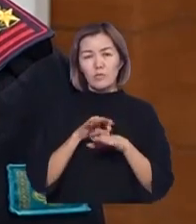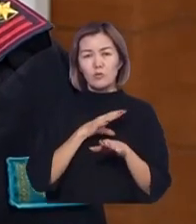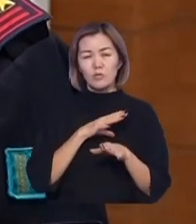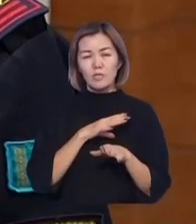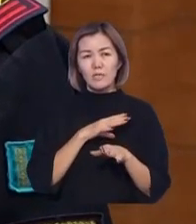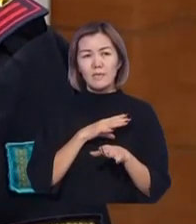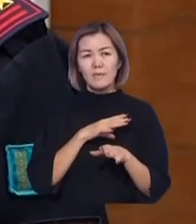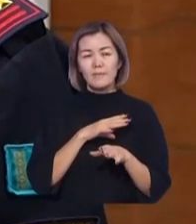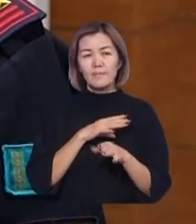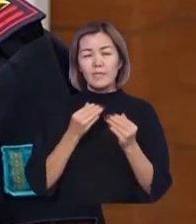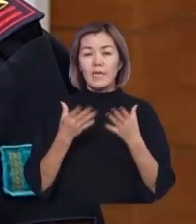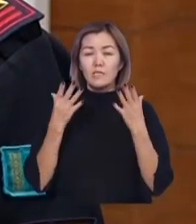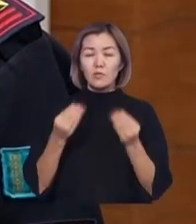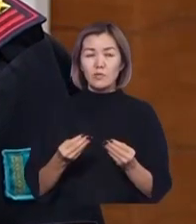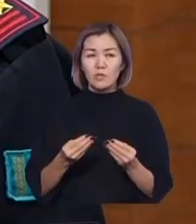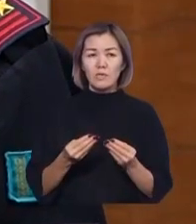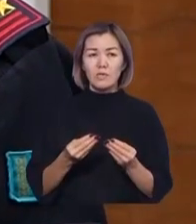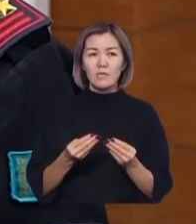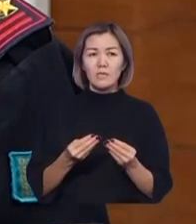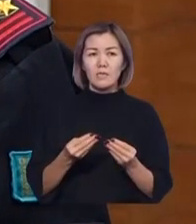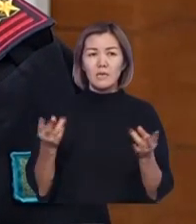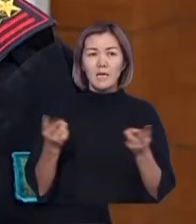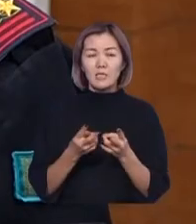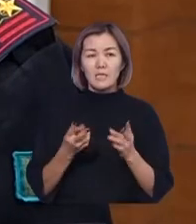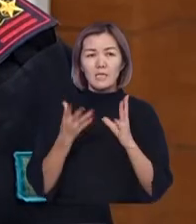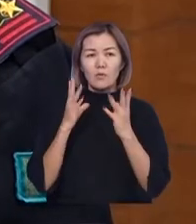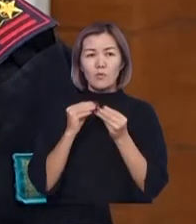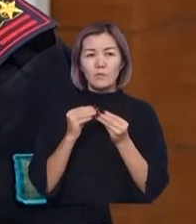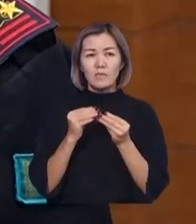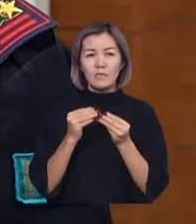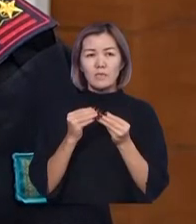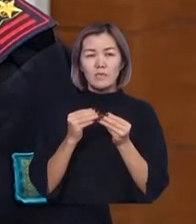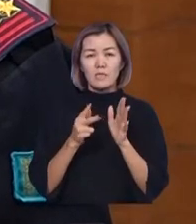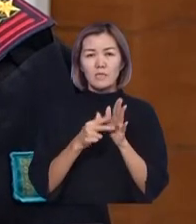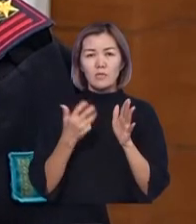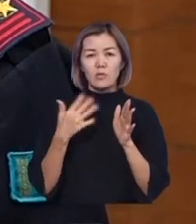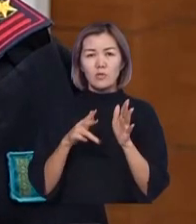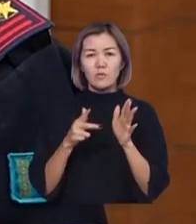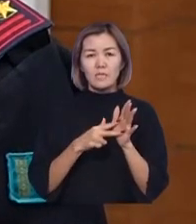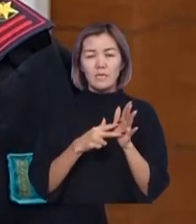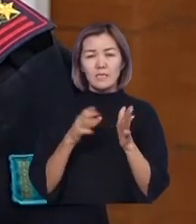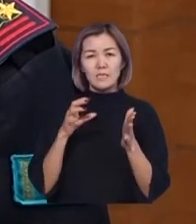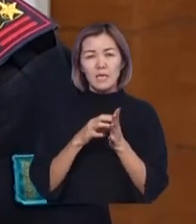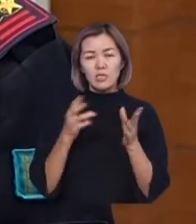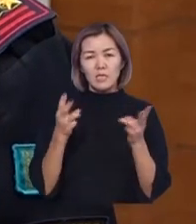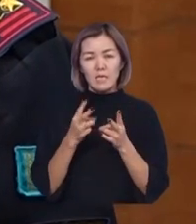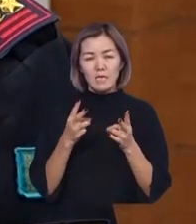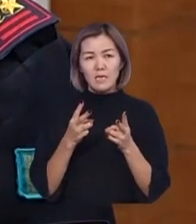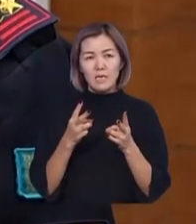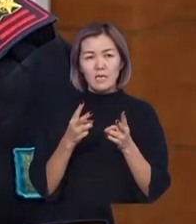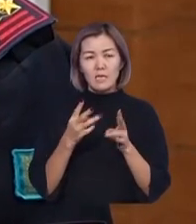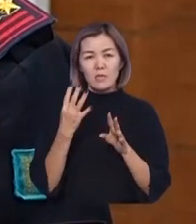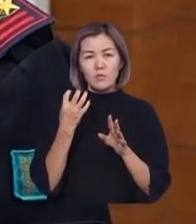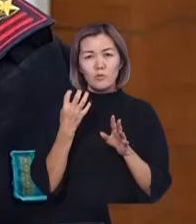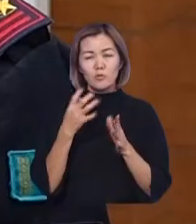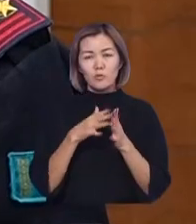жатыр. Қазіргі кезде ол қажеттілік саны биылғы жылға 858 датчикті құрайды, соның қазір